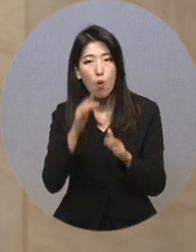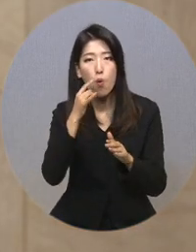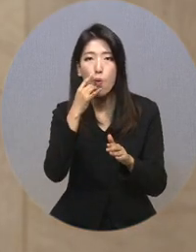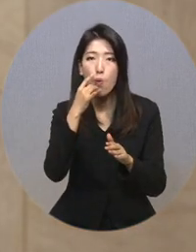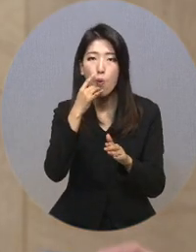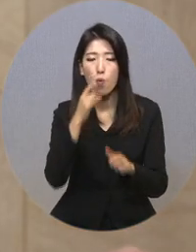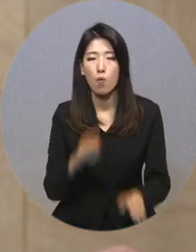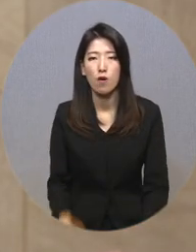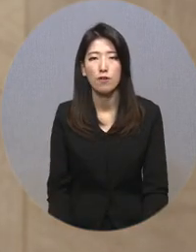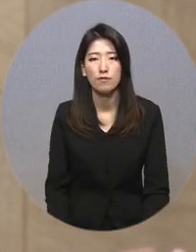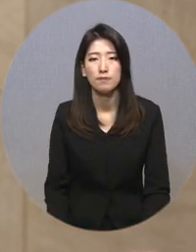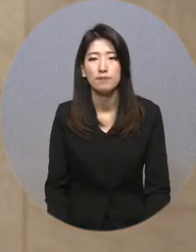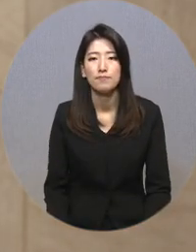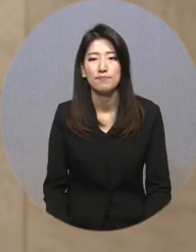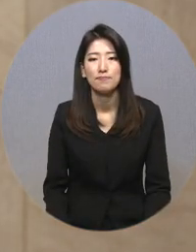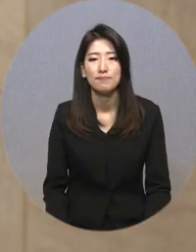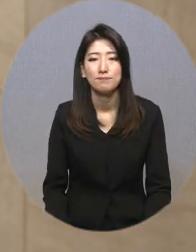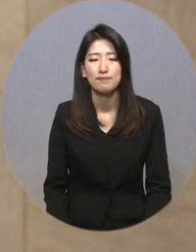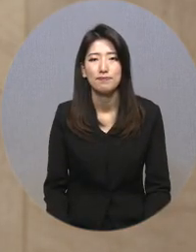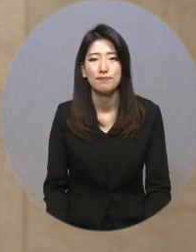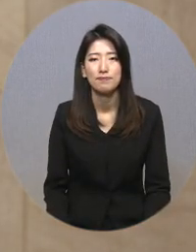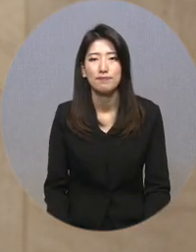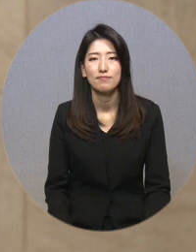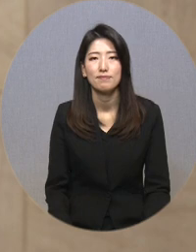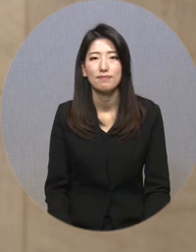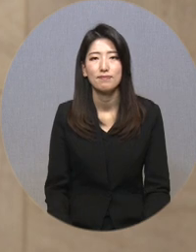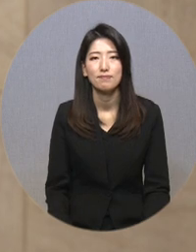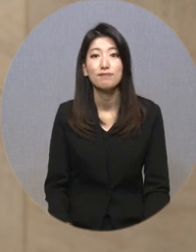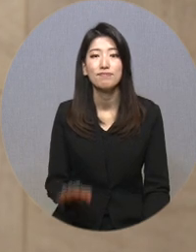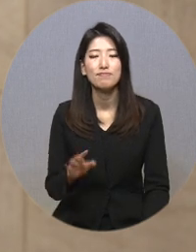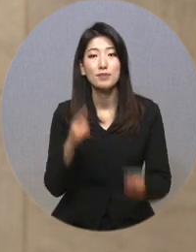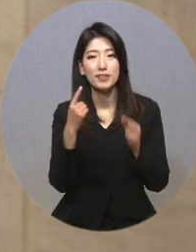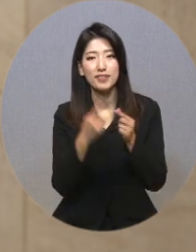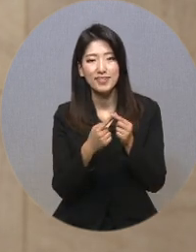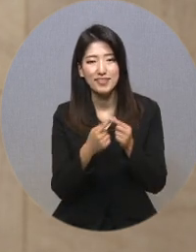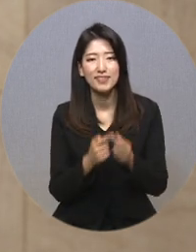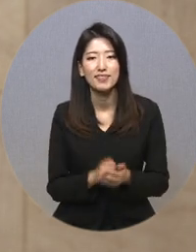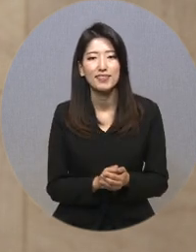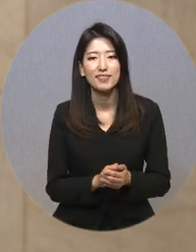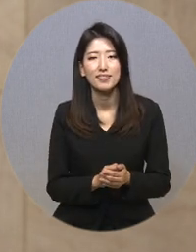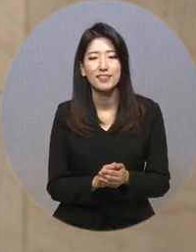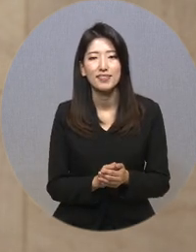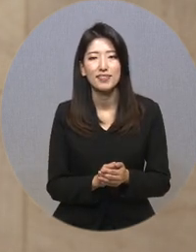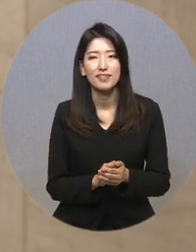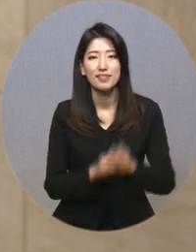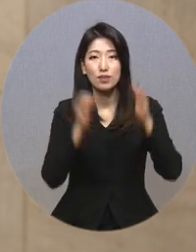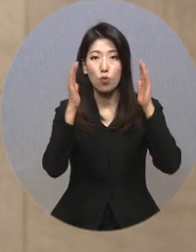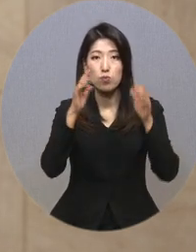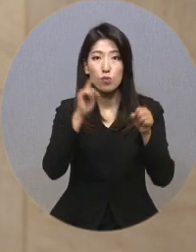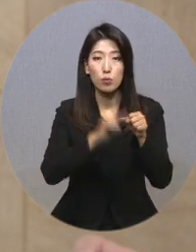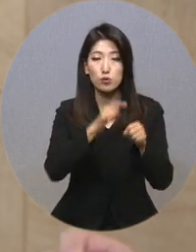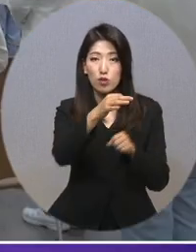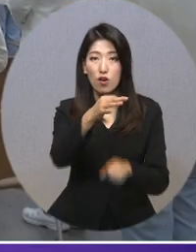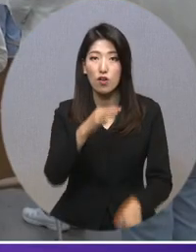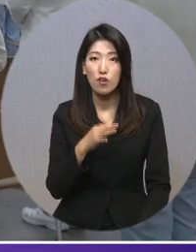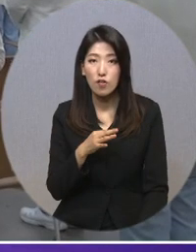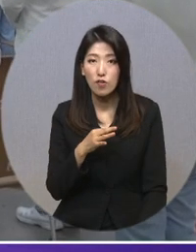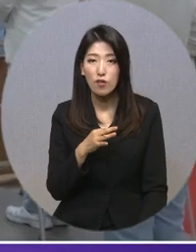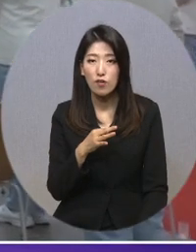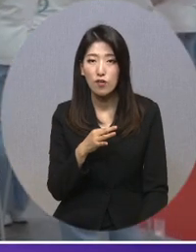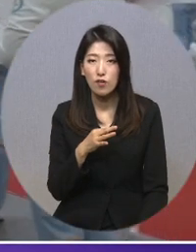어떻게 진행하고 있는지요? 크게 제가 질문이 두 가지로 볼 수 있는데 하나는 이제 장학금이 어떠냐는 네네. 부분인데요. 저희가